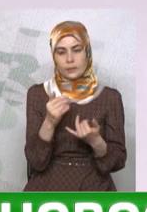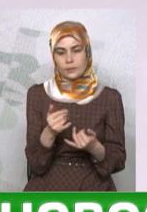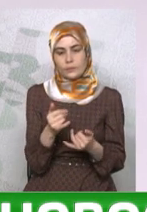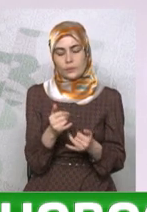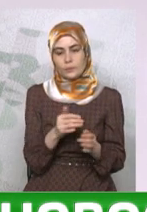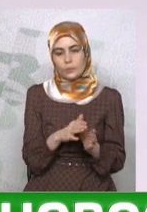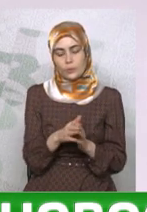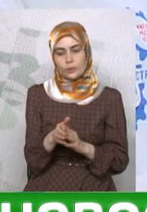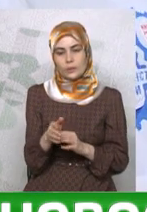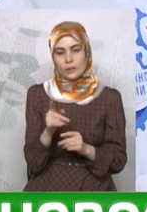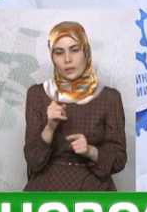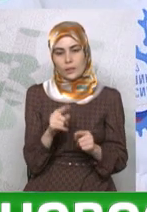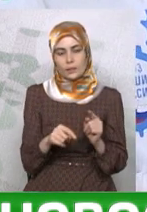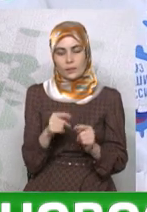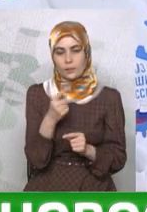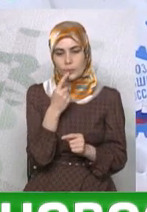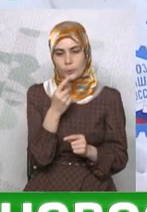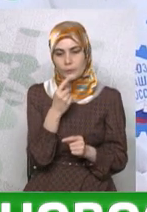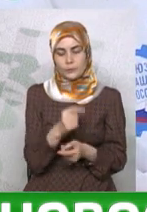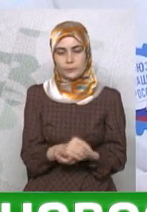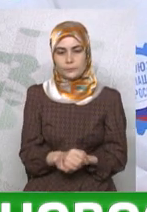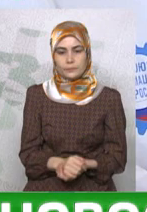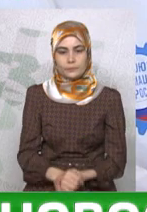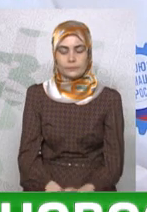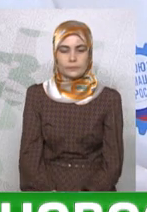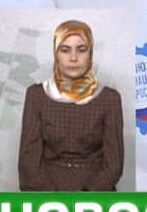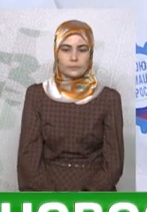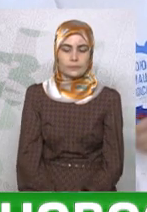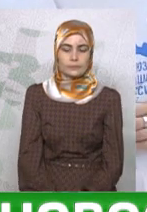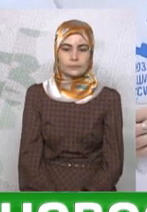числе и редкой кровью. Зелимхан Калоев, Акрамат Досхоев, Новости 24.